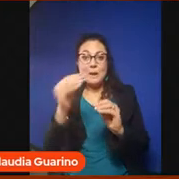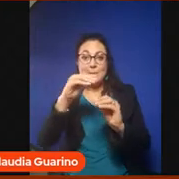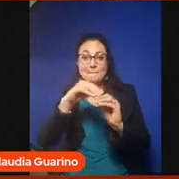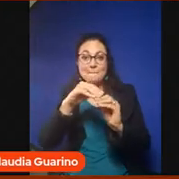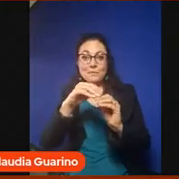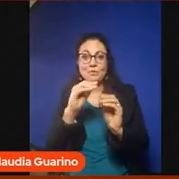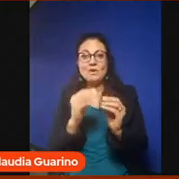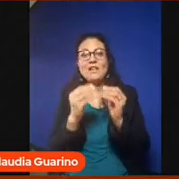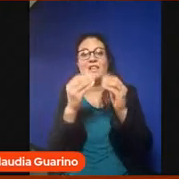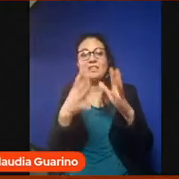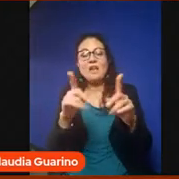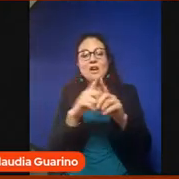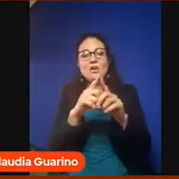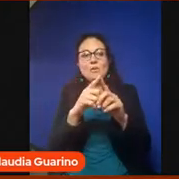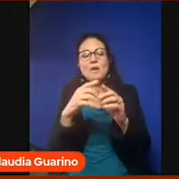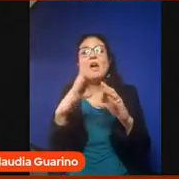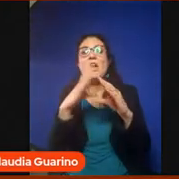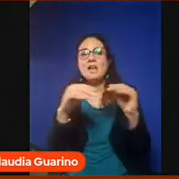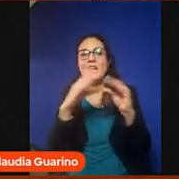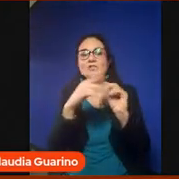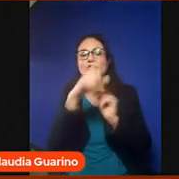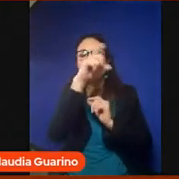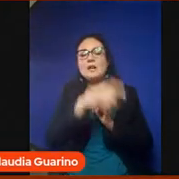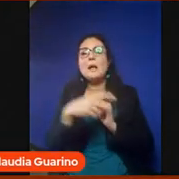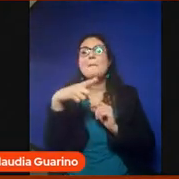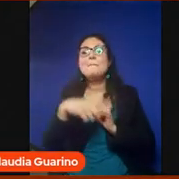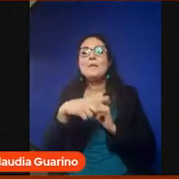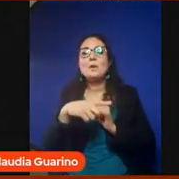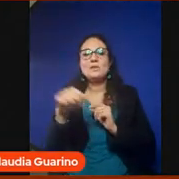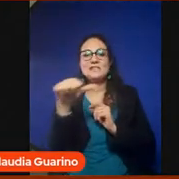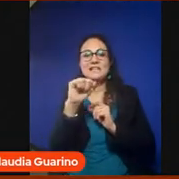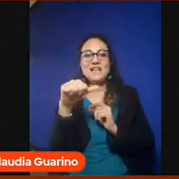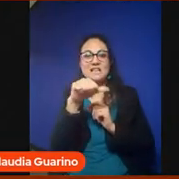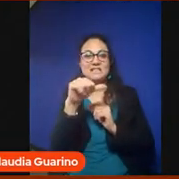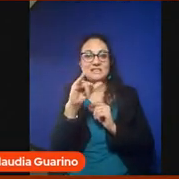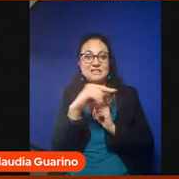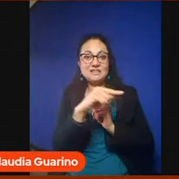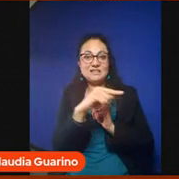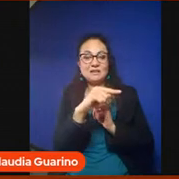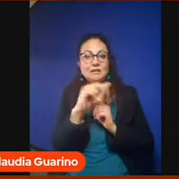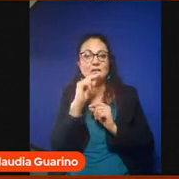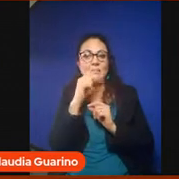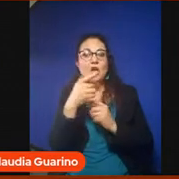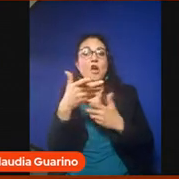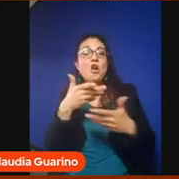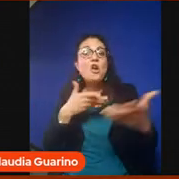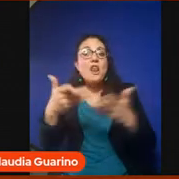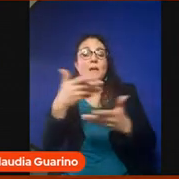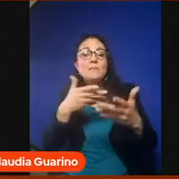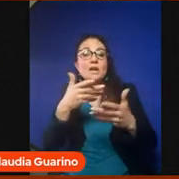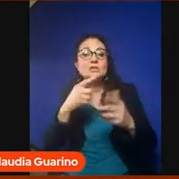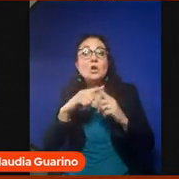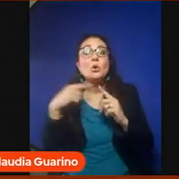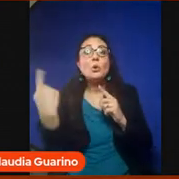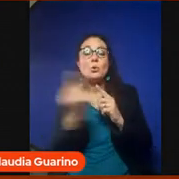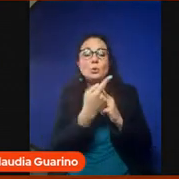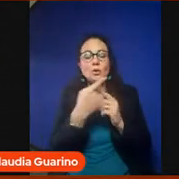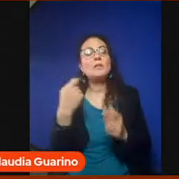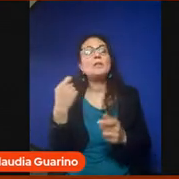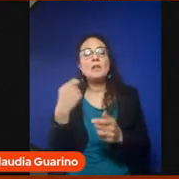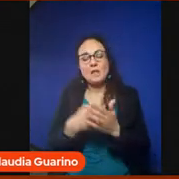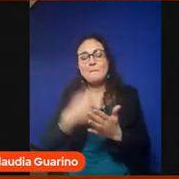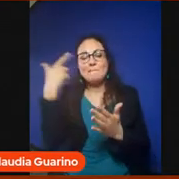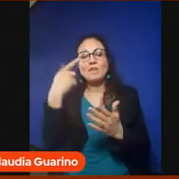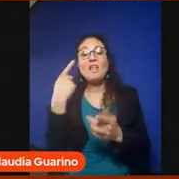dà ragione a Pierluigi Sassi che una collaborazione fra tutti è assolutamente necessaria, perché se